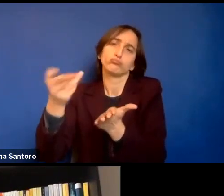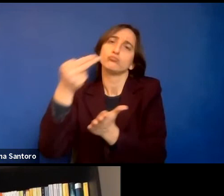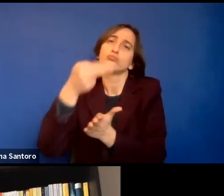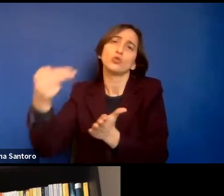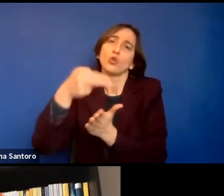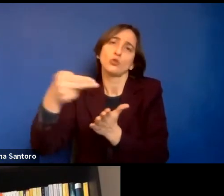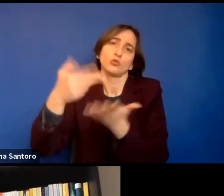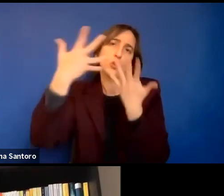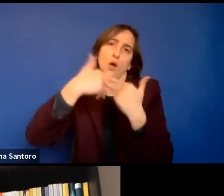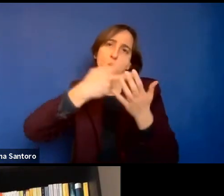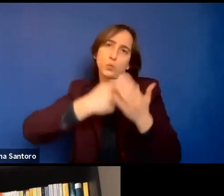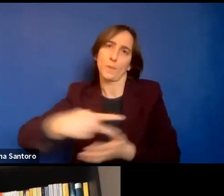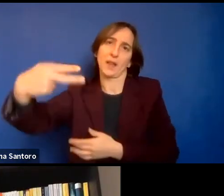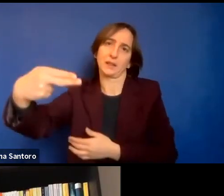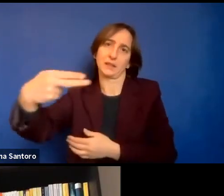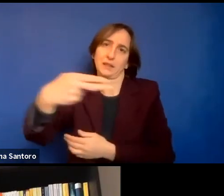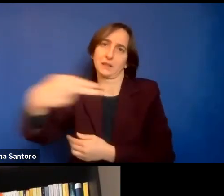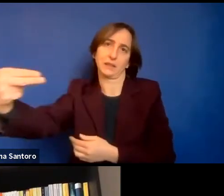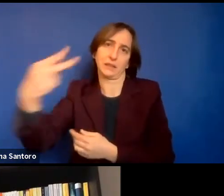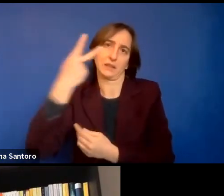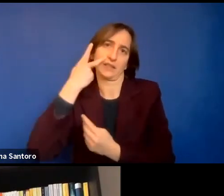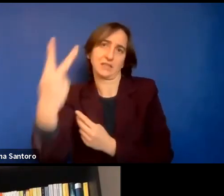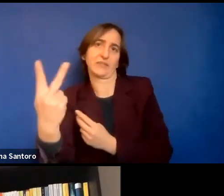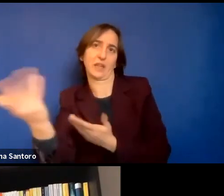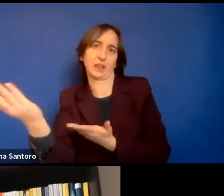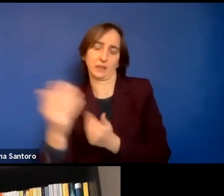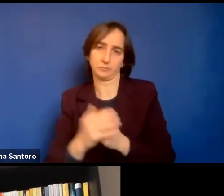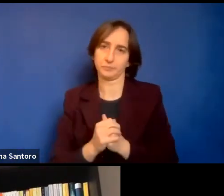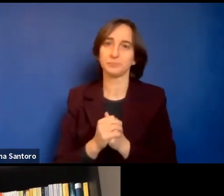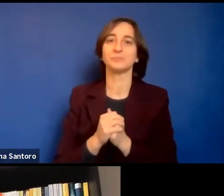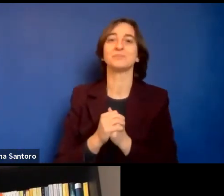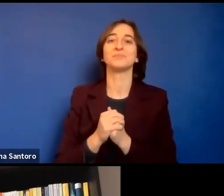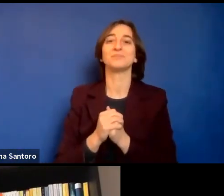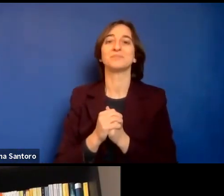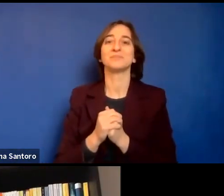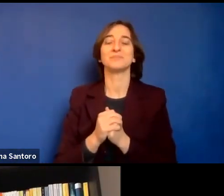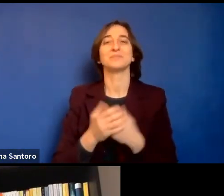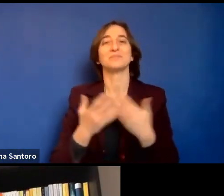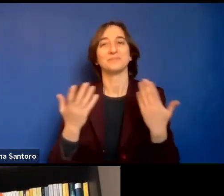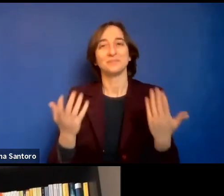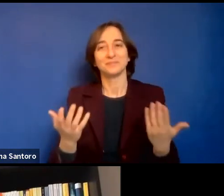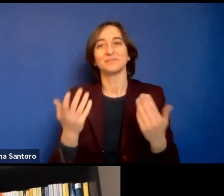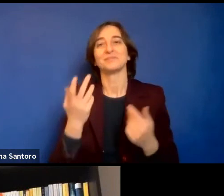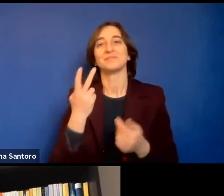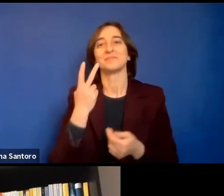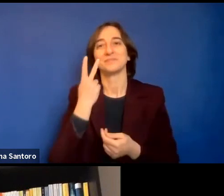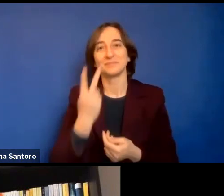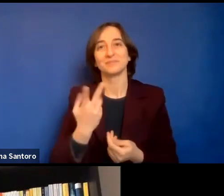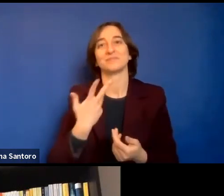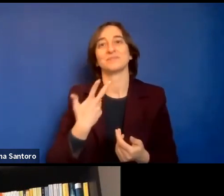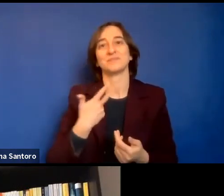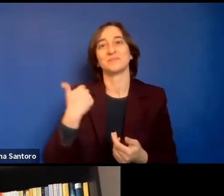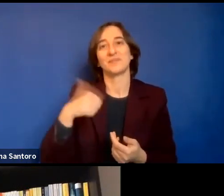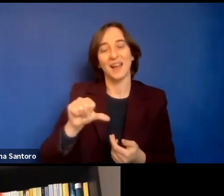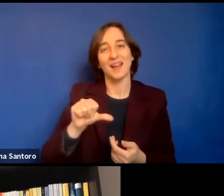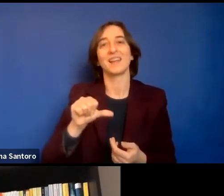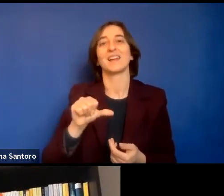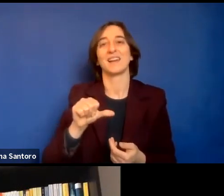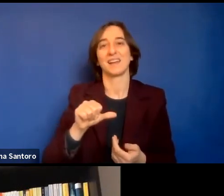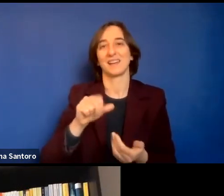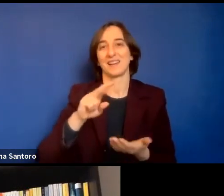viene automaticamente visualizzata. Come vedete, abbiamo la disponibilità anche